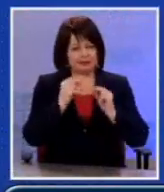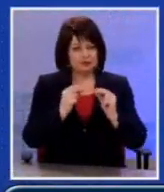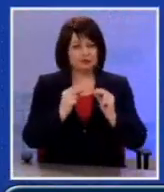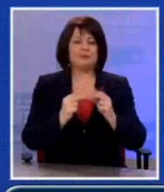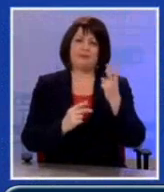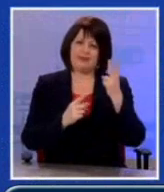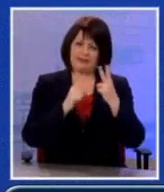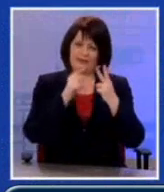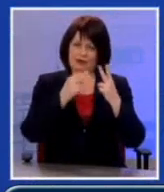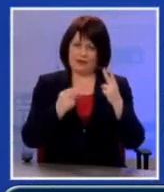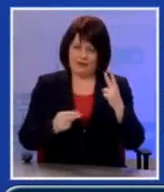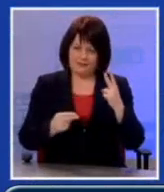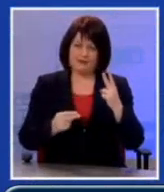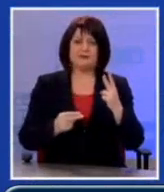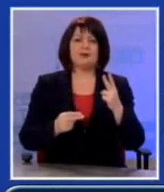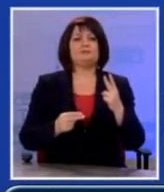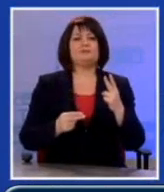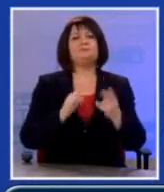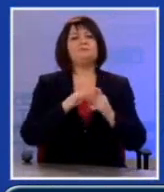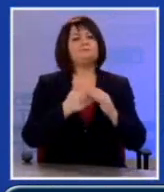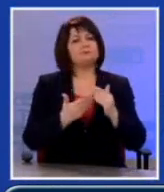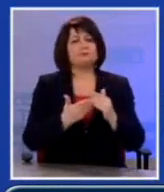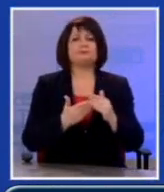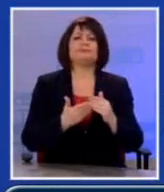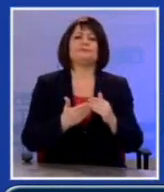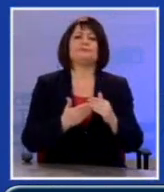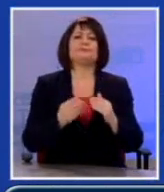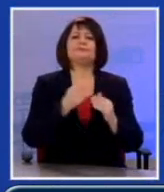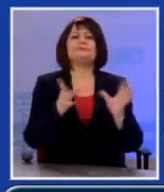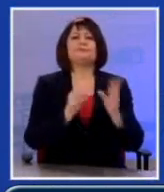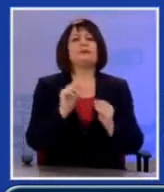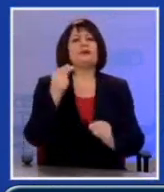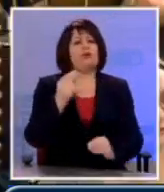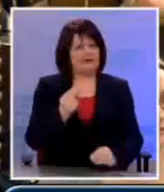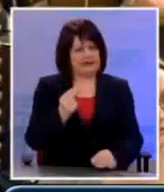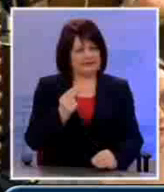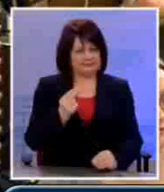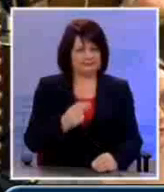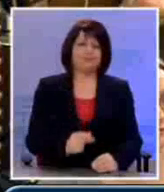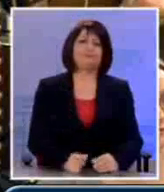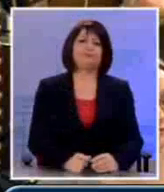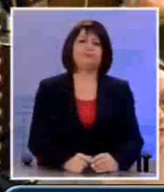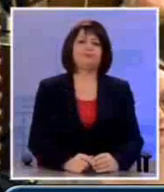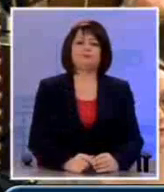Δύο θέματα έχουν απασχολήσει σε σχέση με τους βουλευτές.